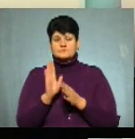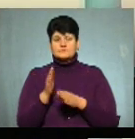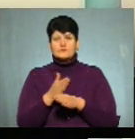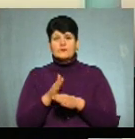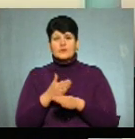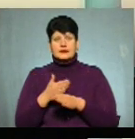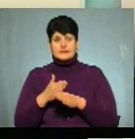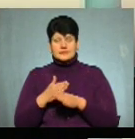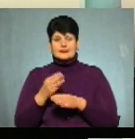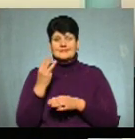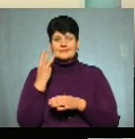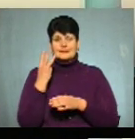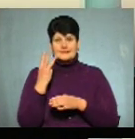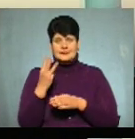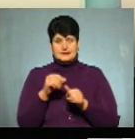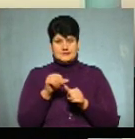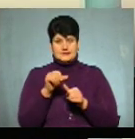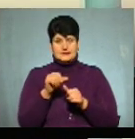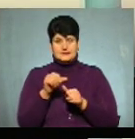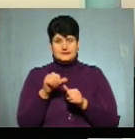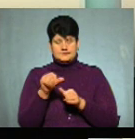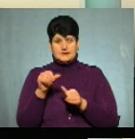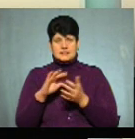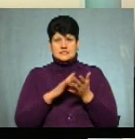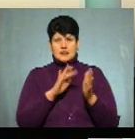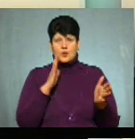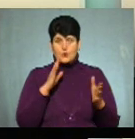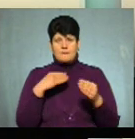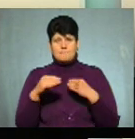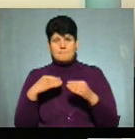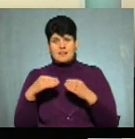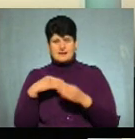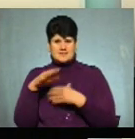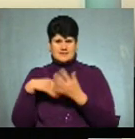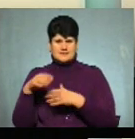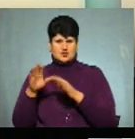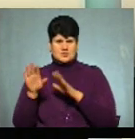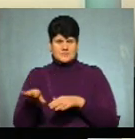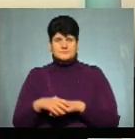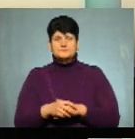ділитися на три регрегації, тобто скло, пластик і змішані побутові відходи.